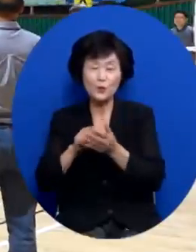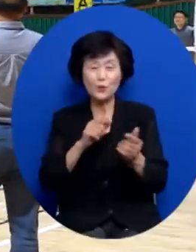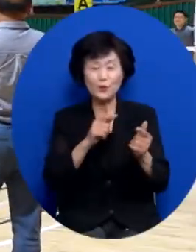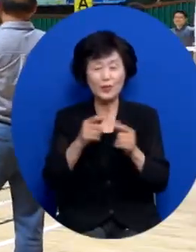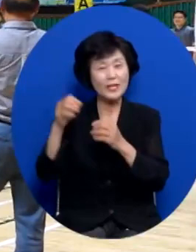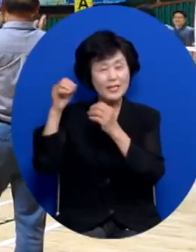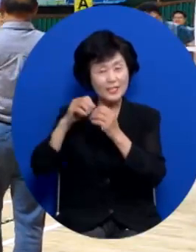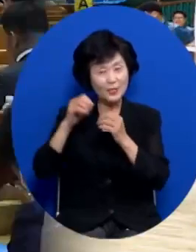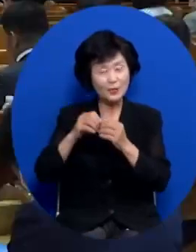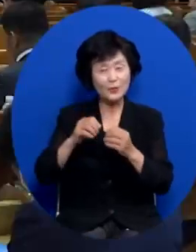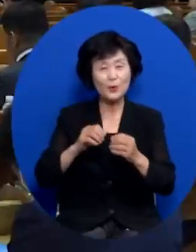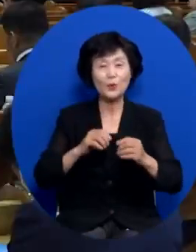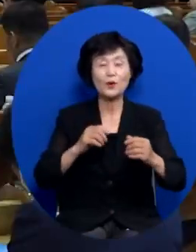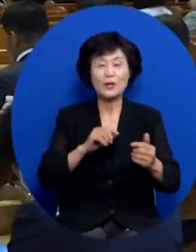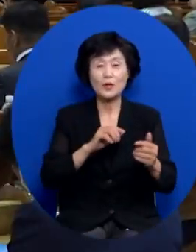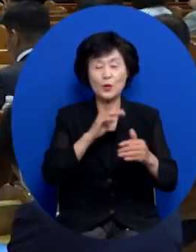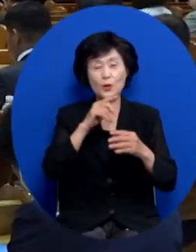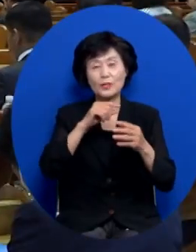진행됐습니다.